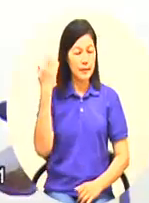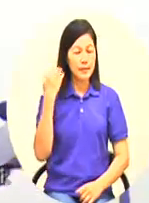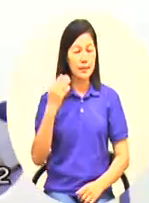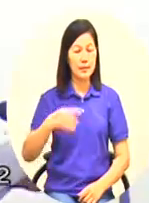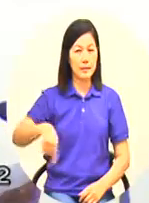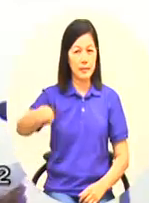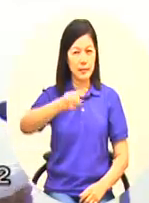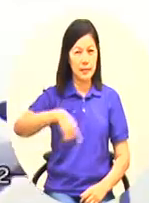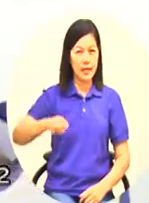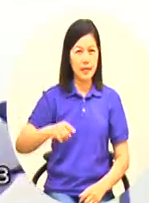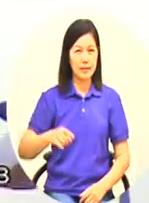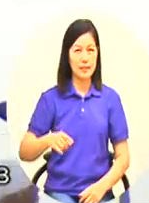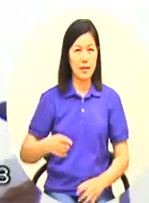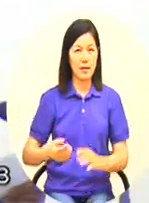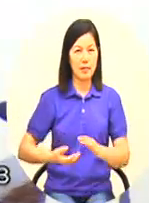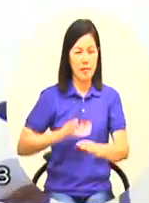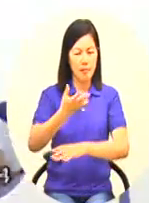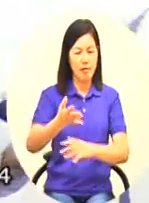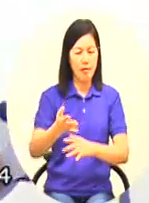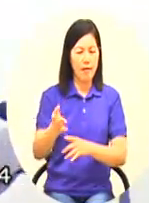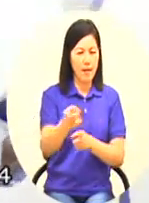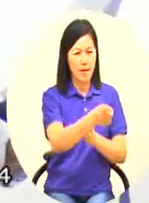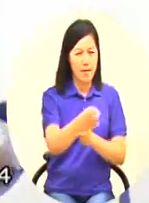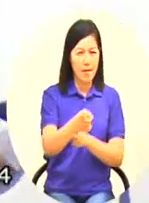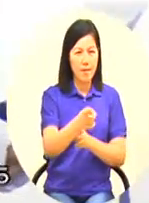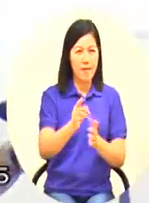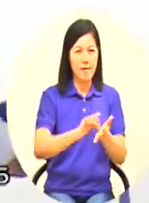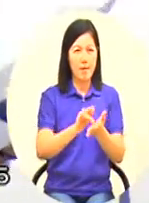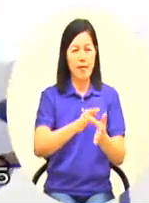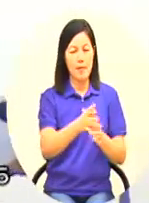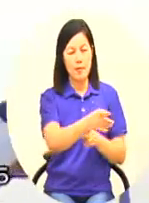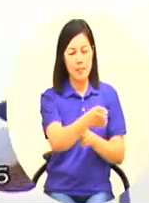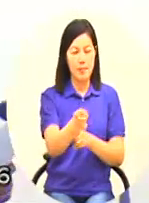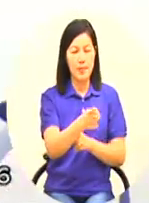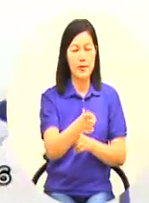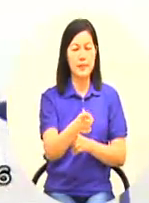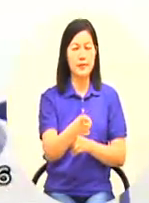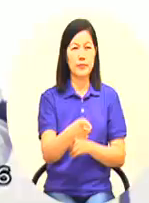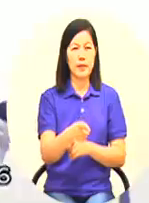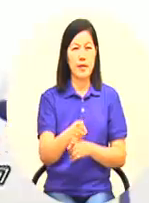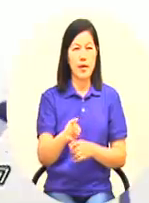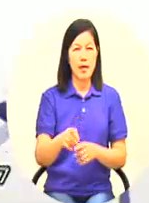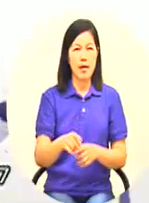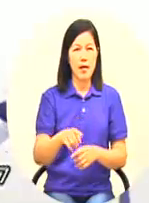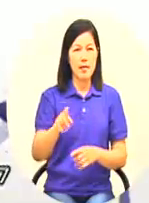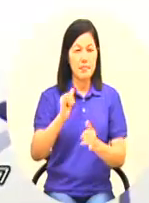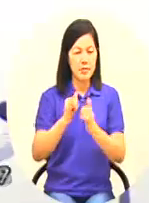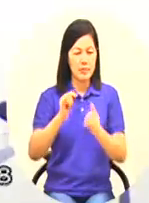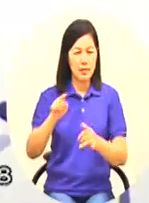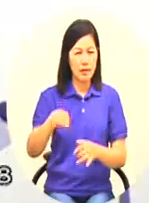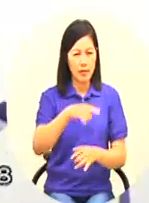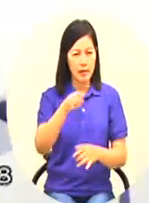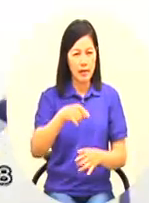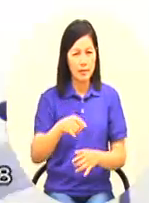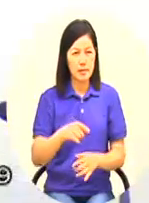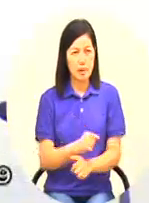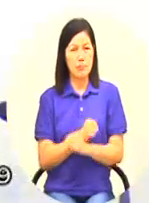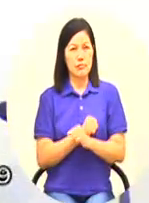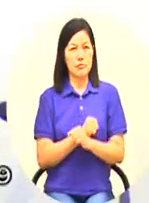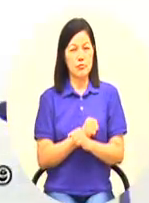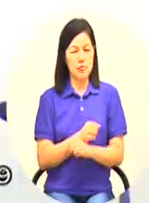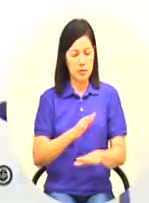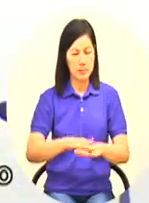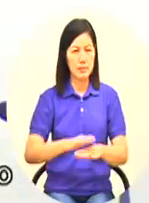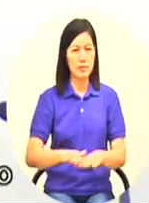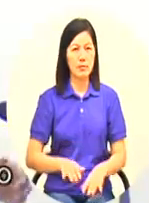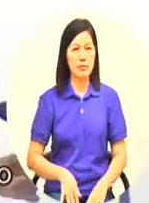哈，就是稽查，然后喷药，那造成大家对登革热有一个那个提防的那个戒心就比